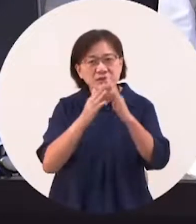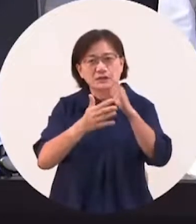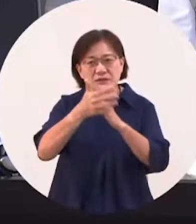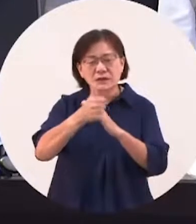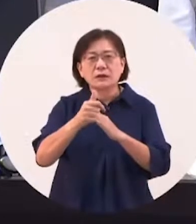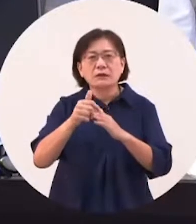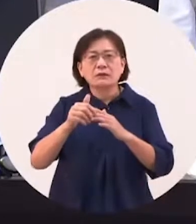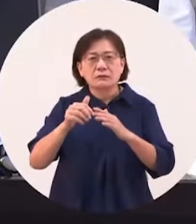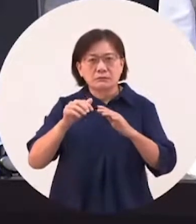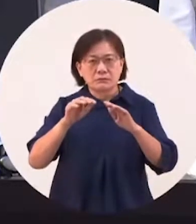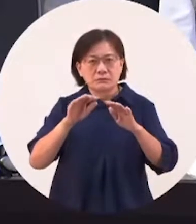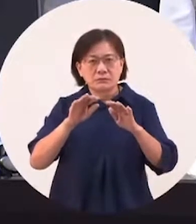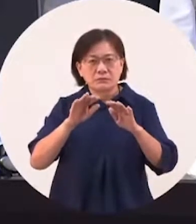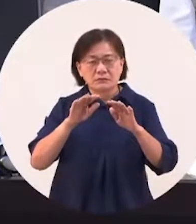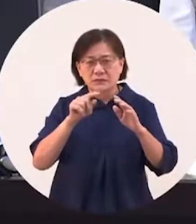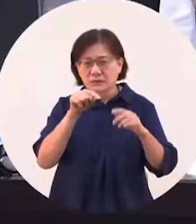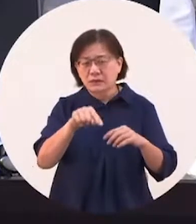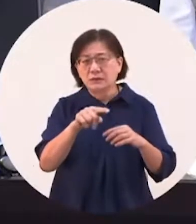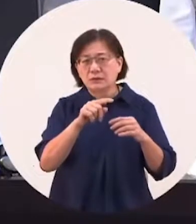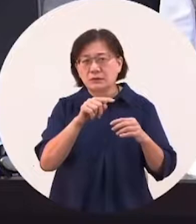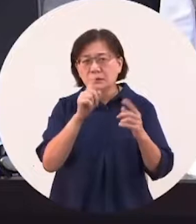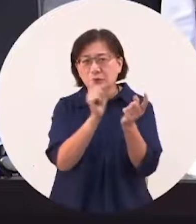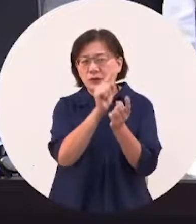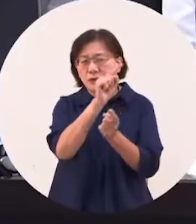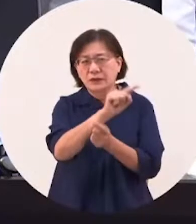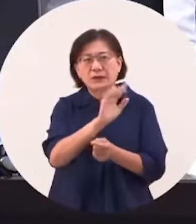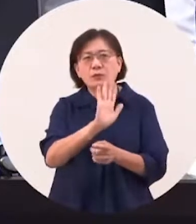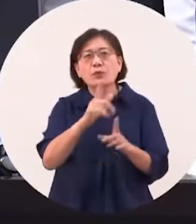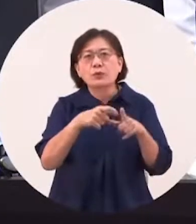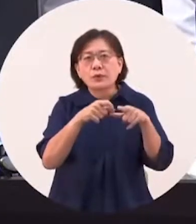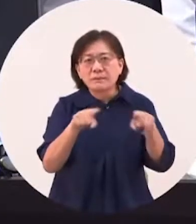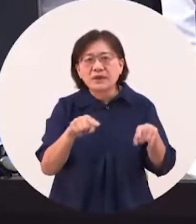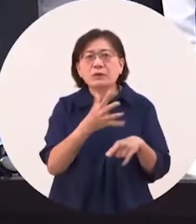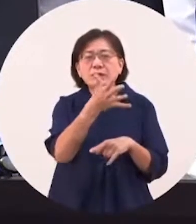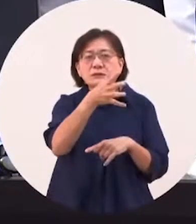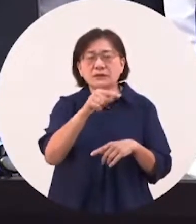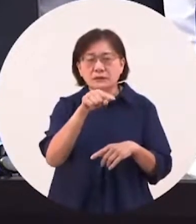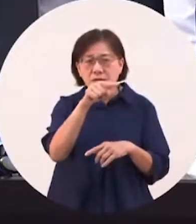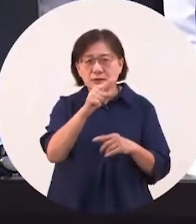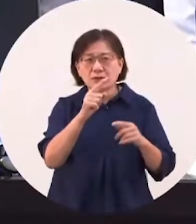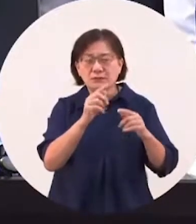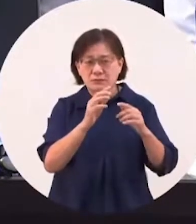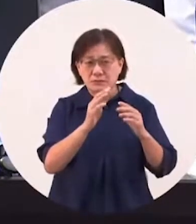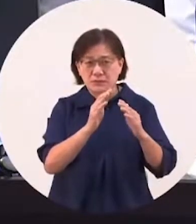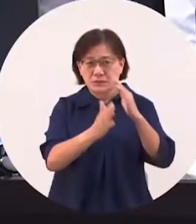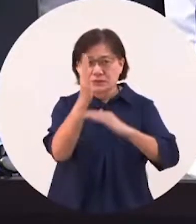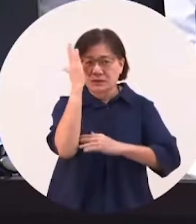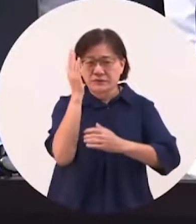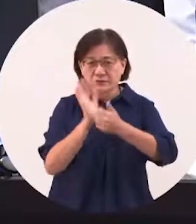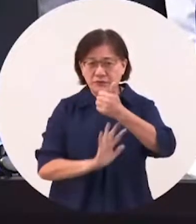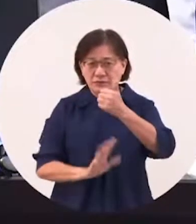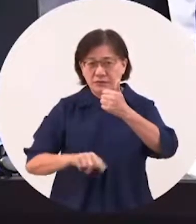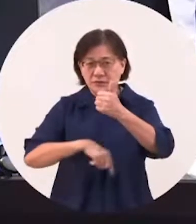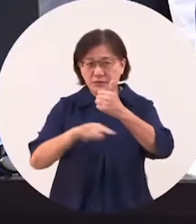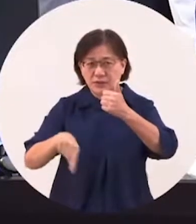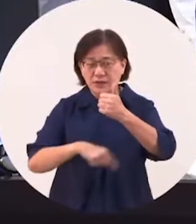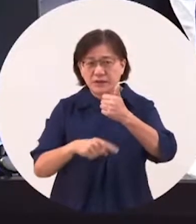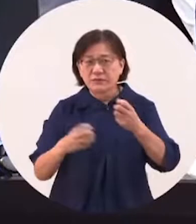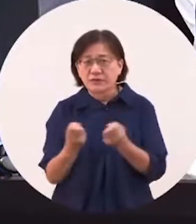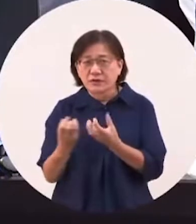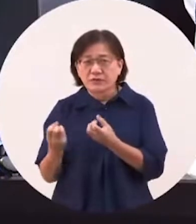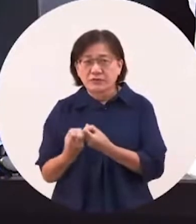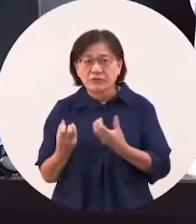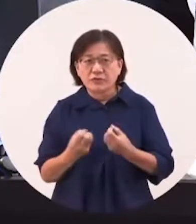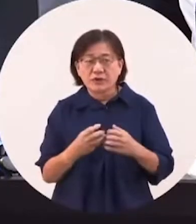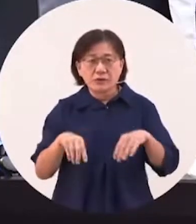像那下底人安尼甲你问，你较有可能你会拢全无 news， 你拢无情